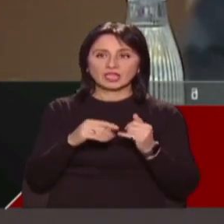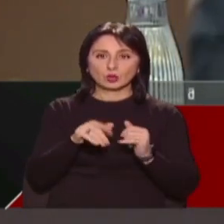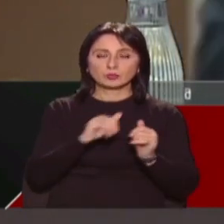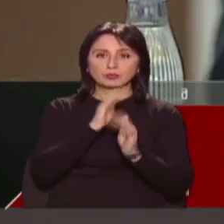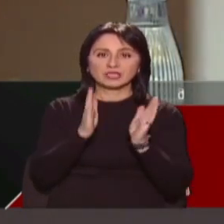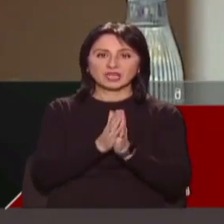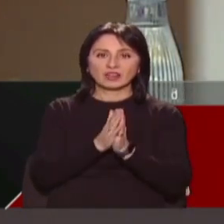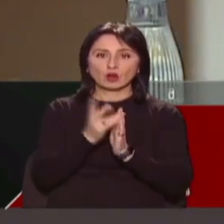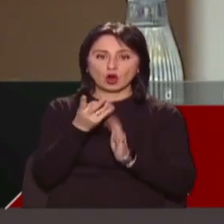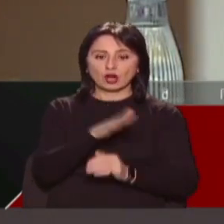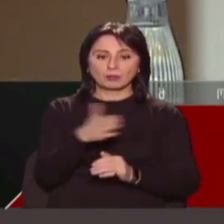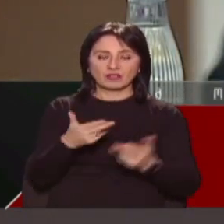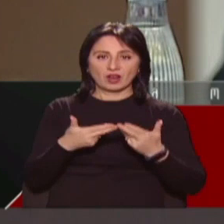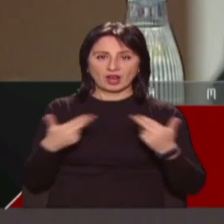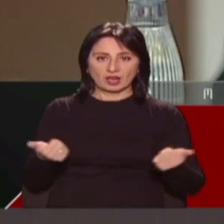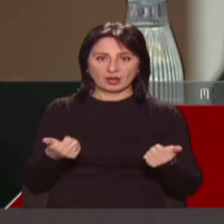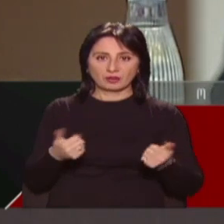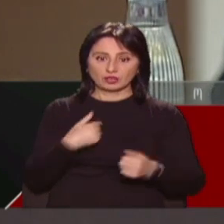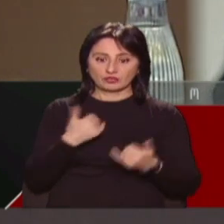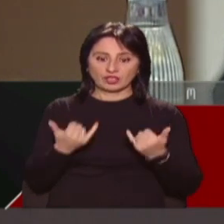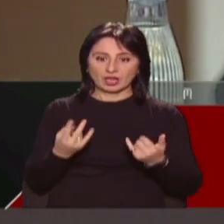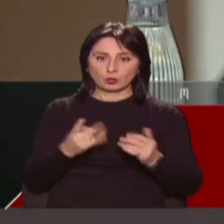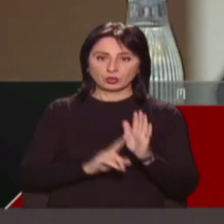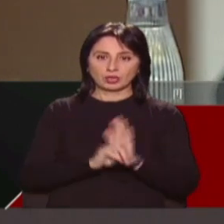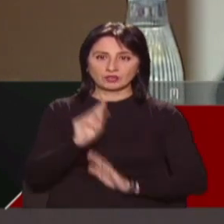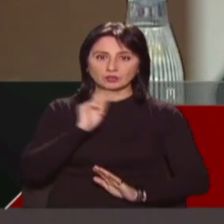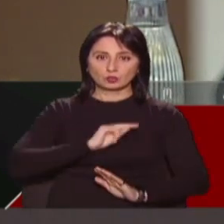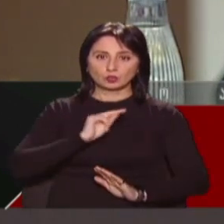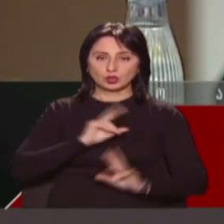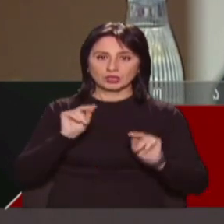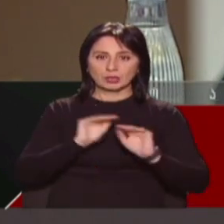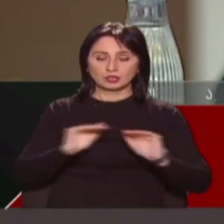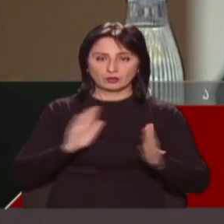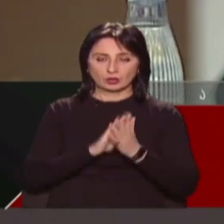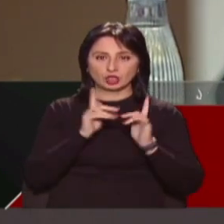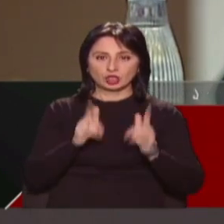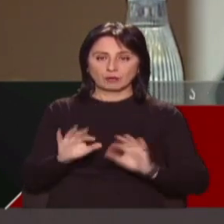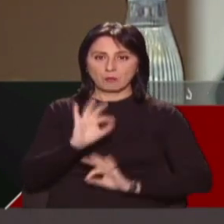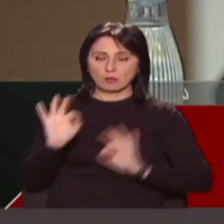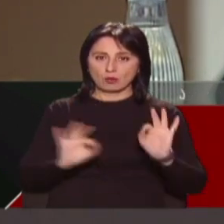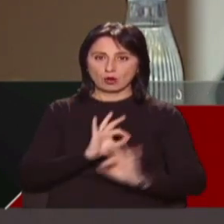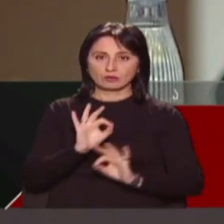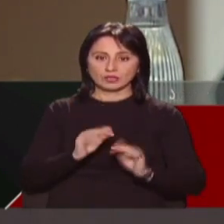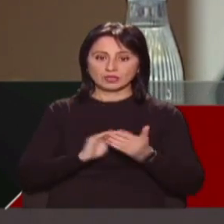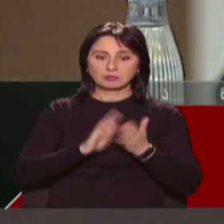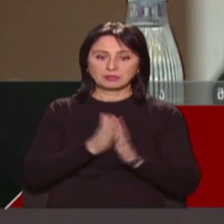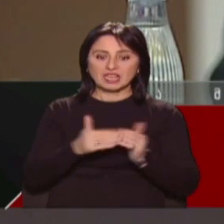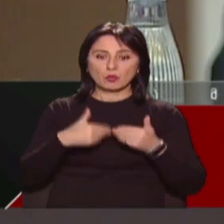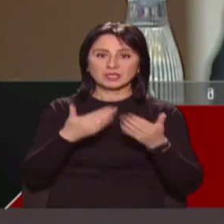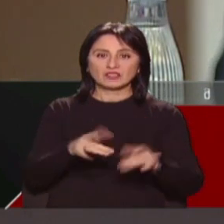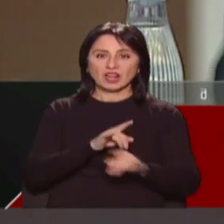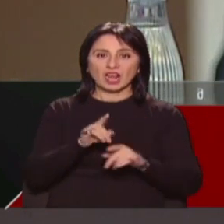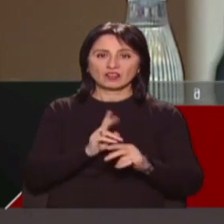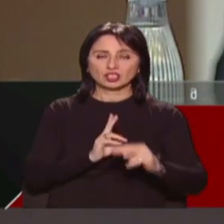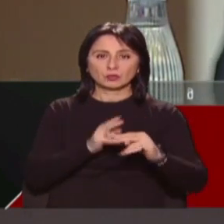territoriuli mtlianobis or mkhriv aghiarebaze. Chven akhla unda davichqot mushaoba samshvidobo shetakhmebis proektze, tsinapirobebis da